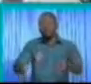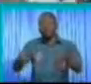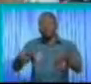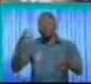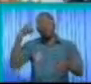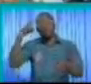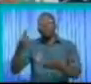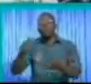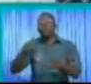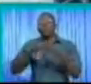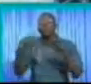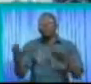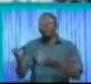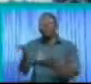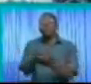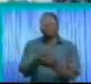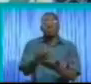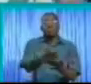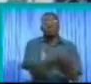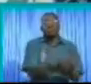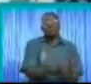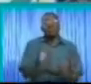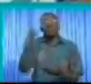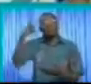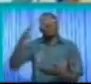cueillette, le concassage,